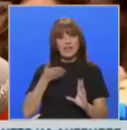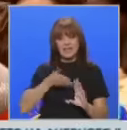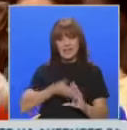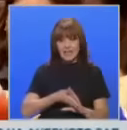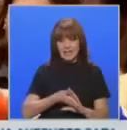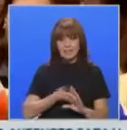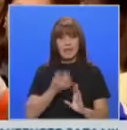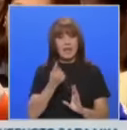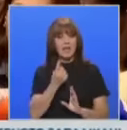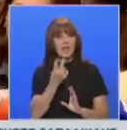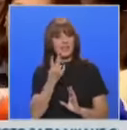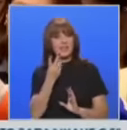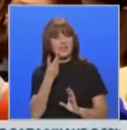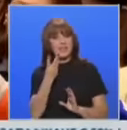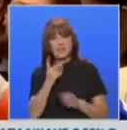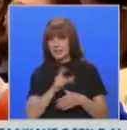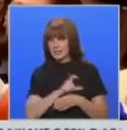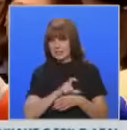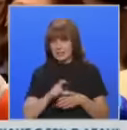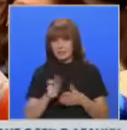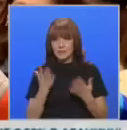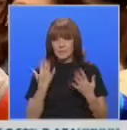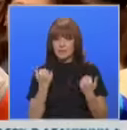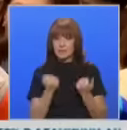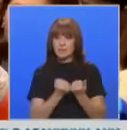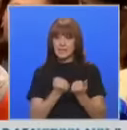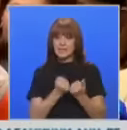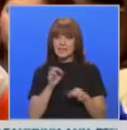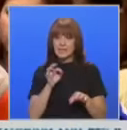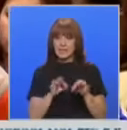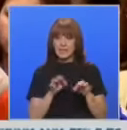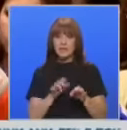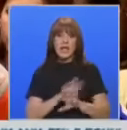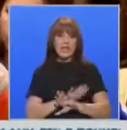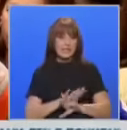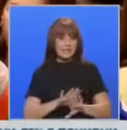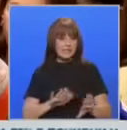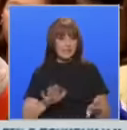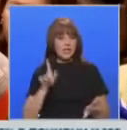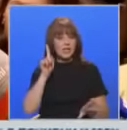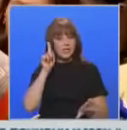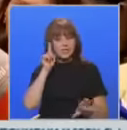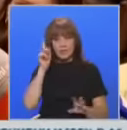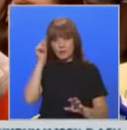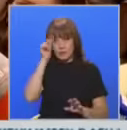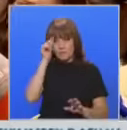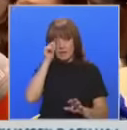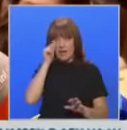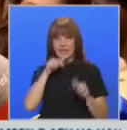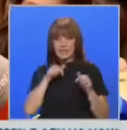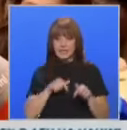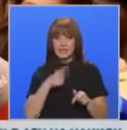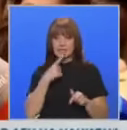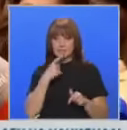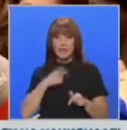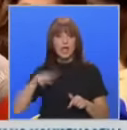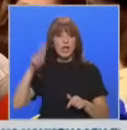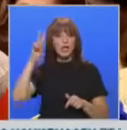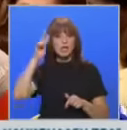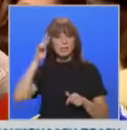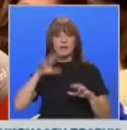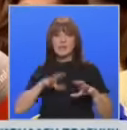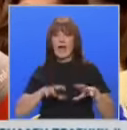едната и две или три седмици местните избори, всичко това да бъде завършено и да знаем, че България за тази година си изпълнила